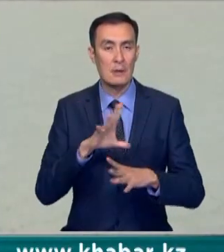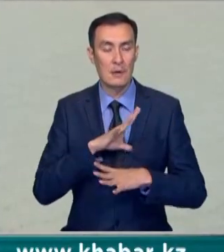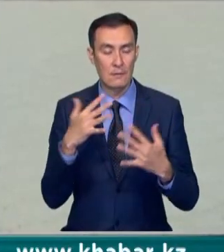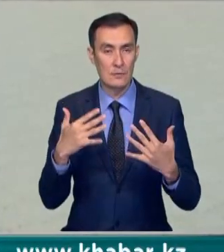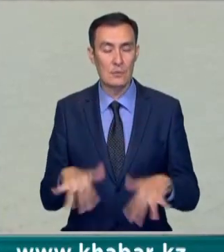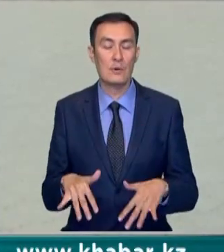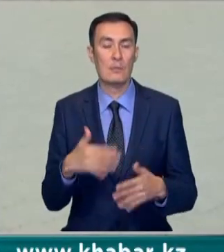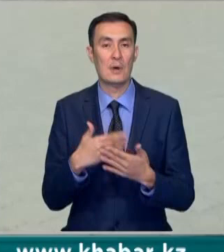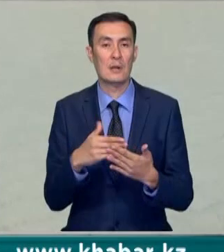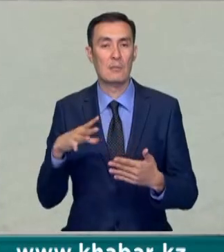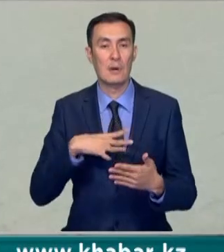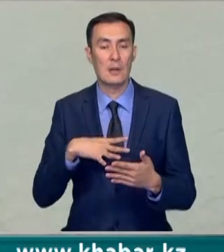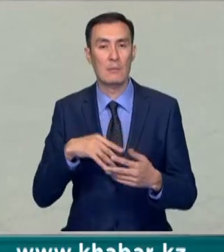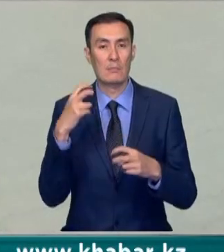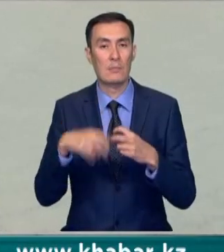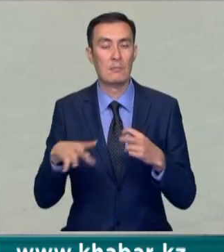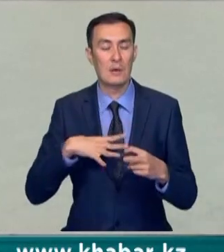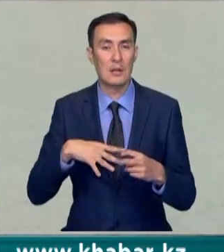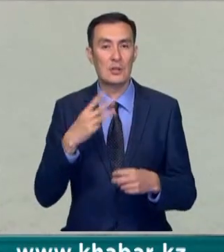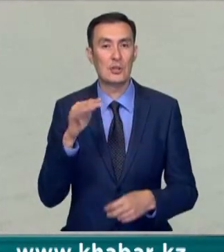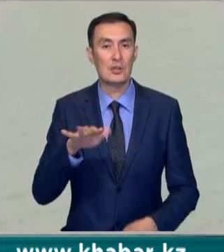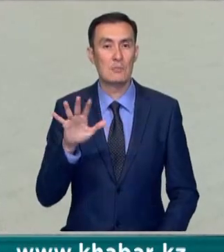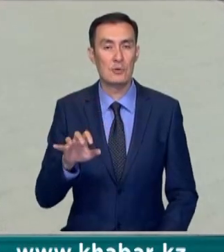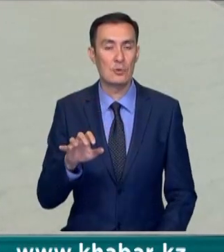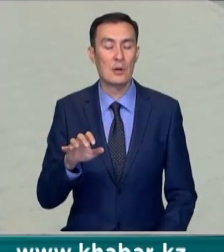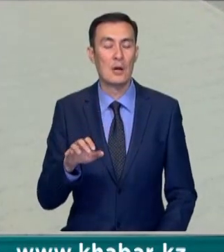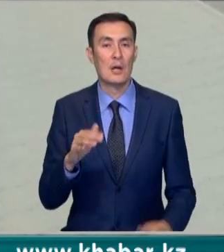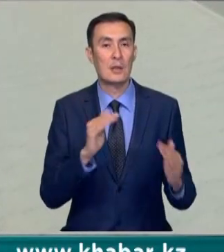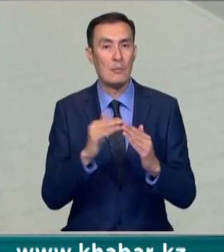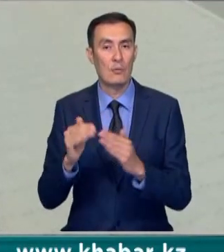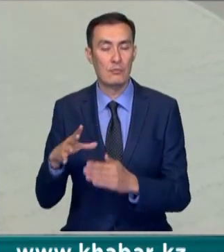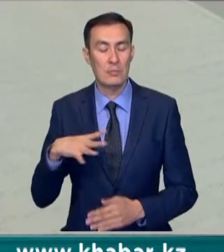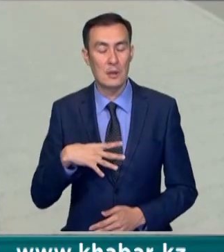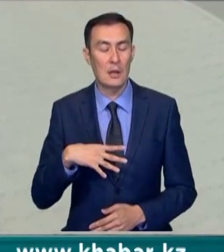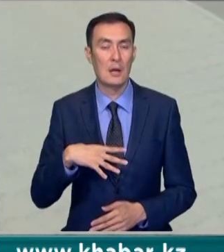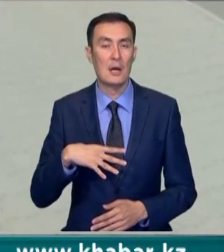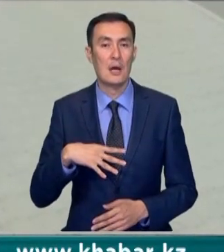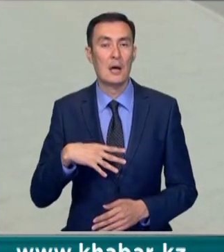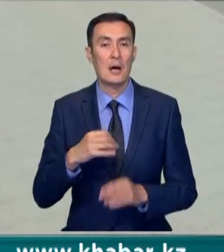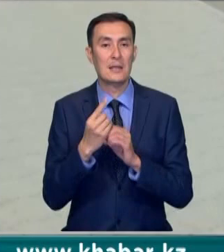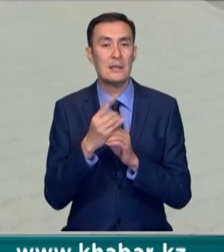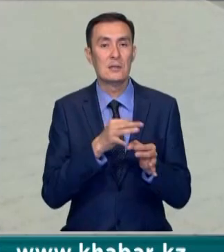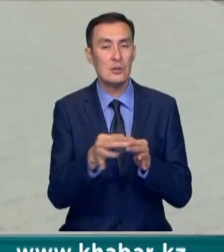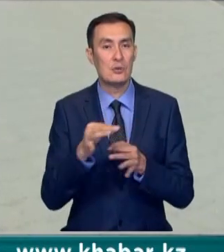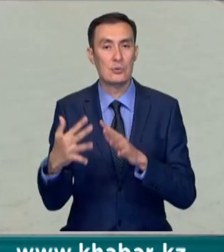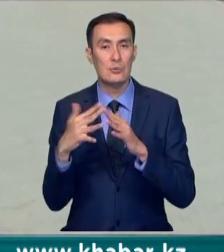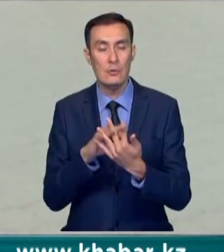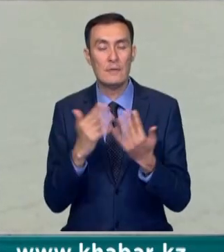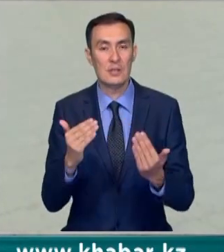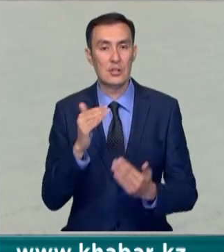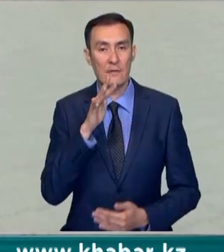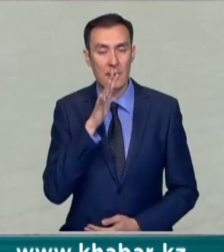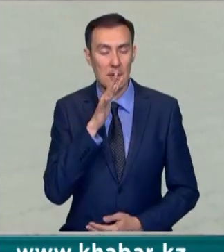отключение попало порядка 3,5 тысяч потребителей. Значит, по 11 селам. В настоящее